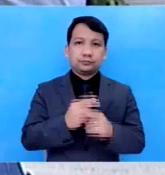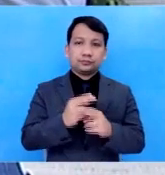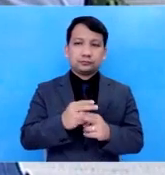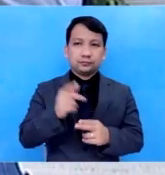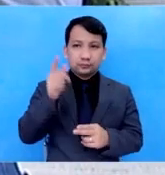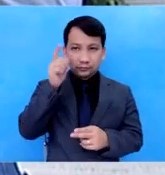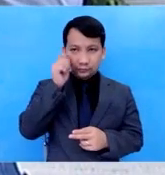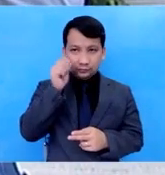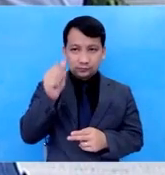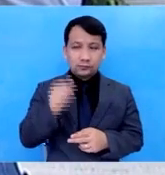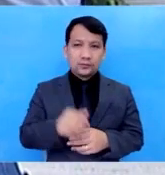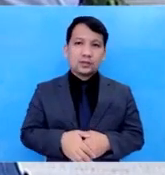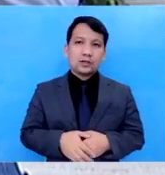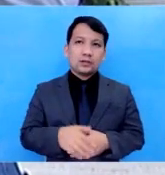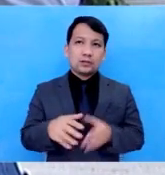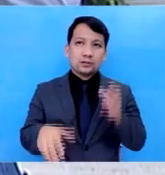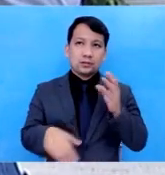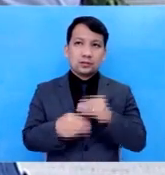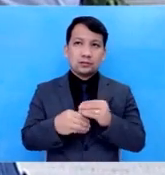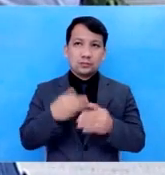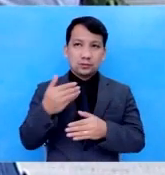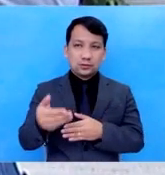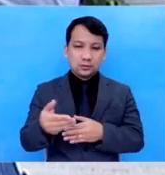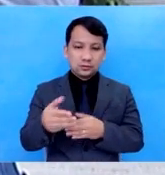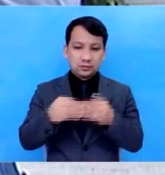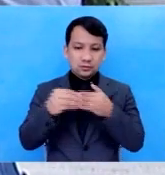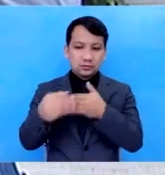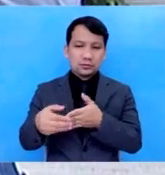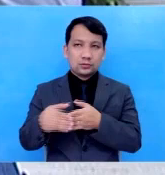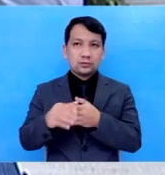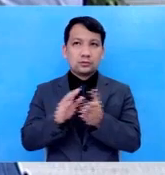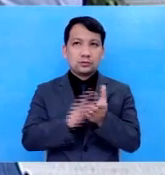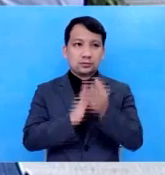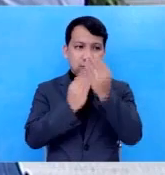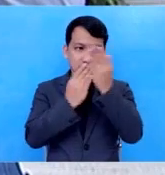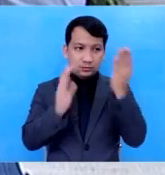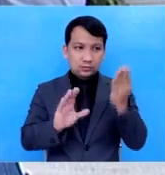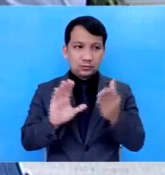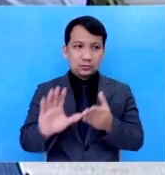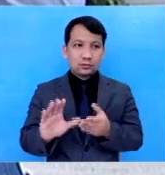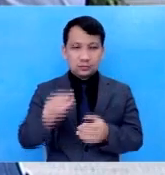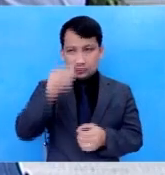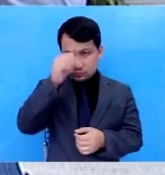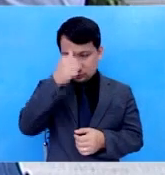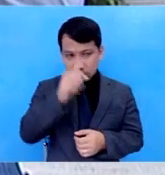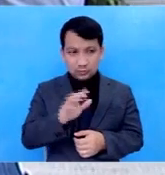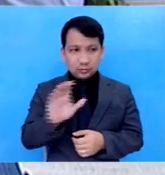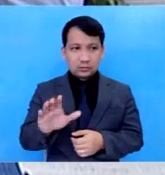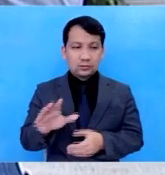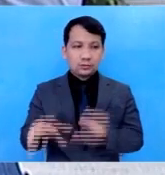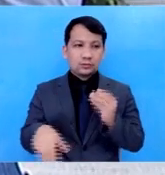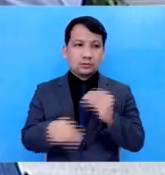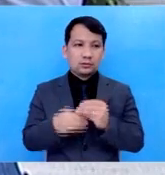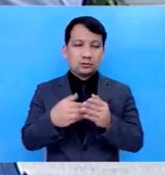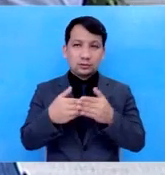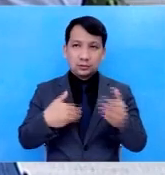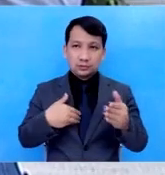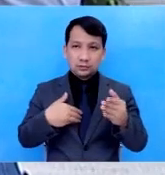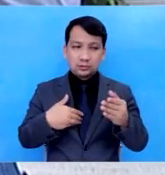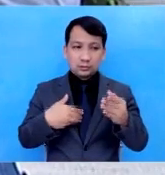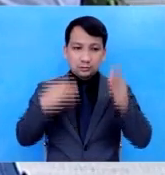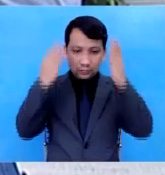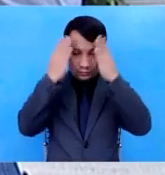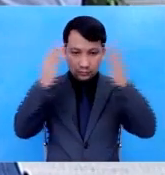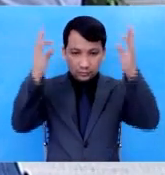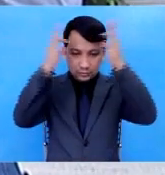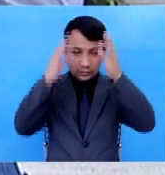Antonio Cardinal Tagle na maging susunod na leader ng Simbahang Katolika. Kung matatandaan, bago magbitiw si Benedict XVI bilang Santo